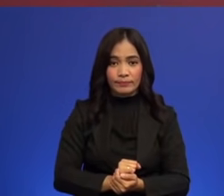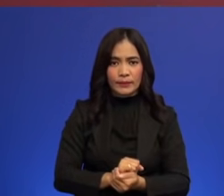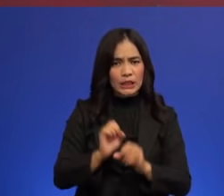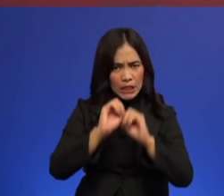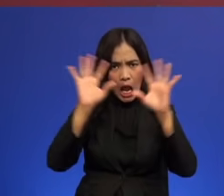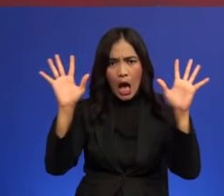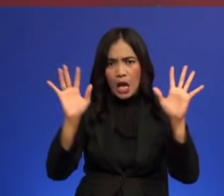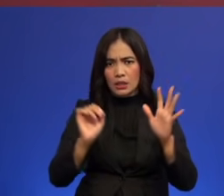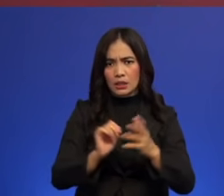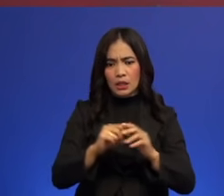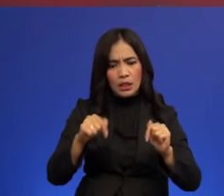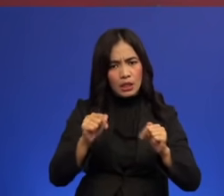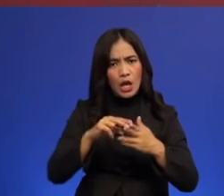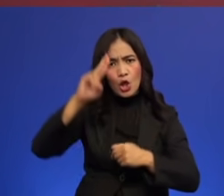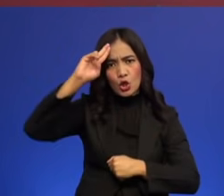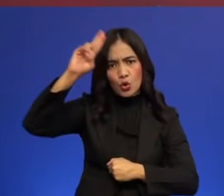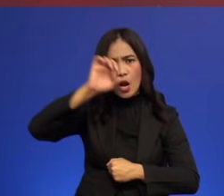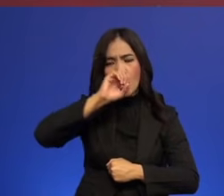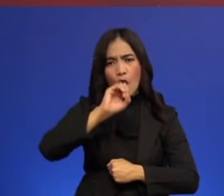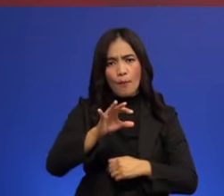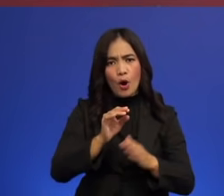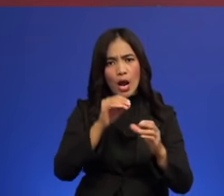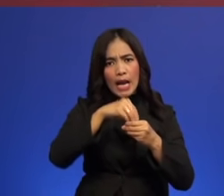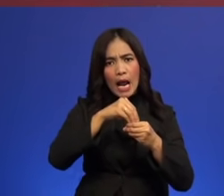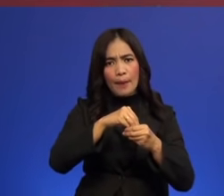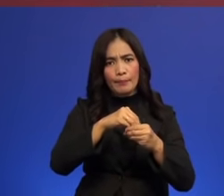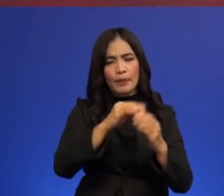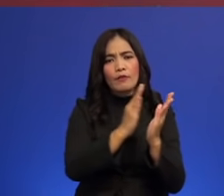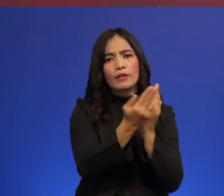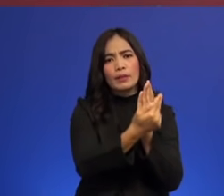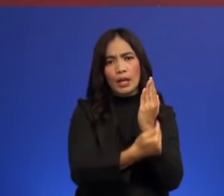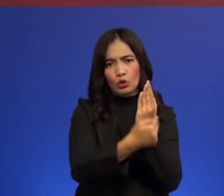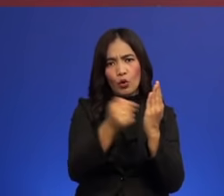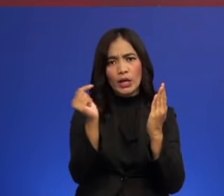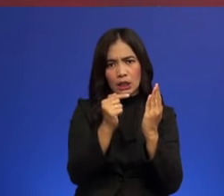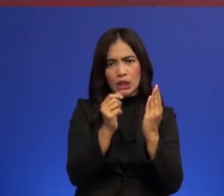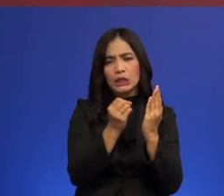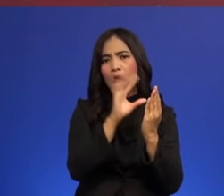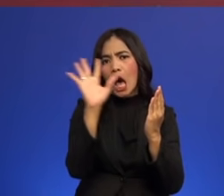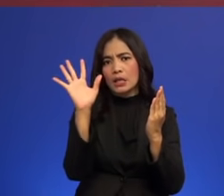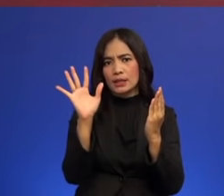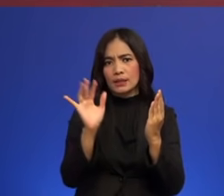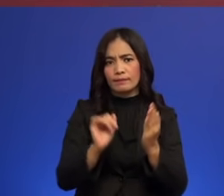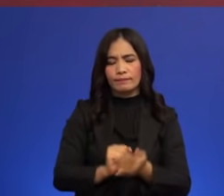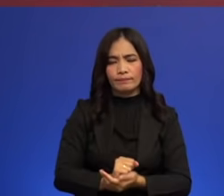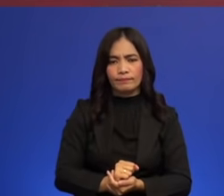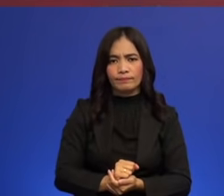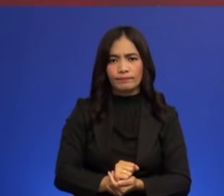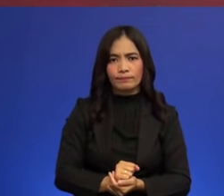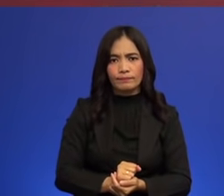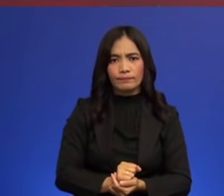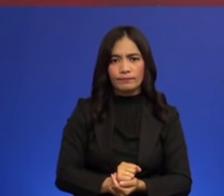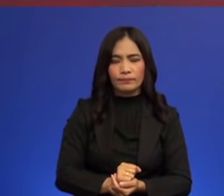jelas sekali apa yang dikatakan oleh firman Tuhan ini, saudaraku.